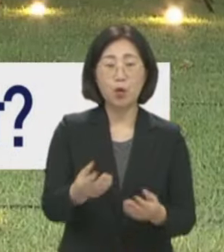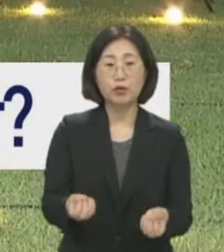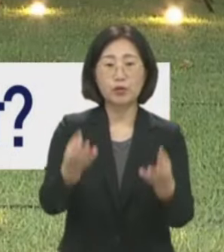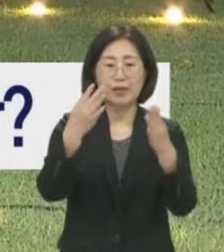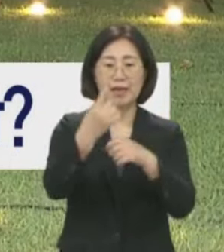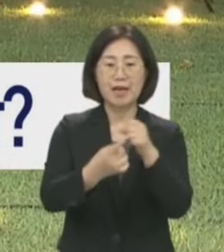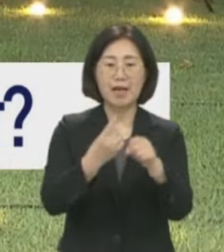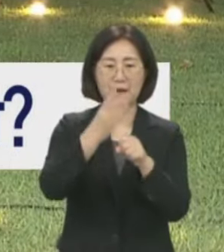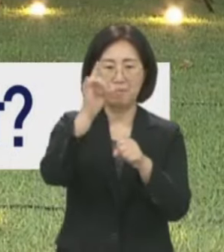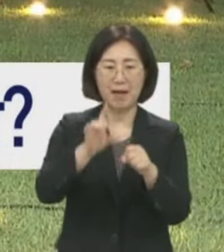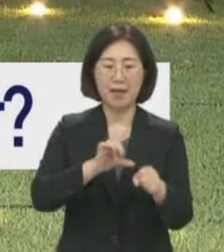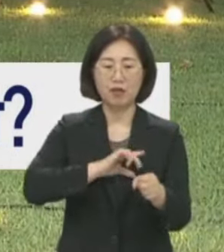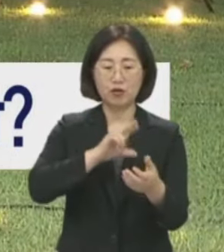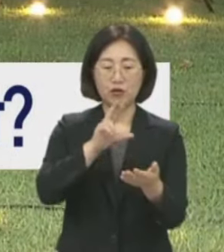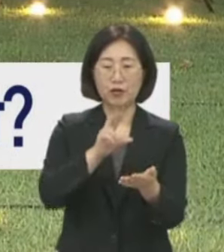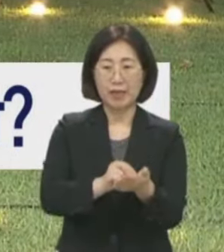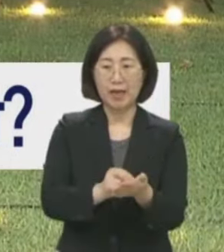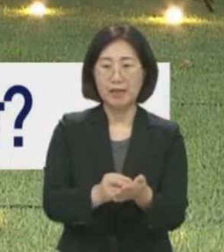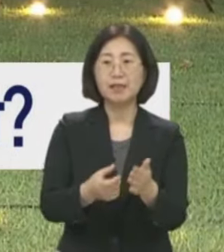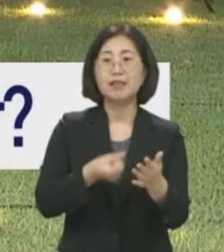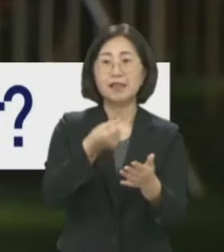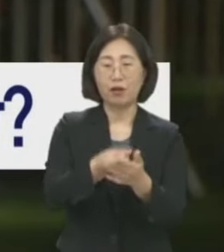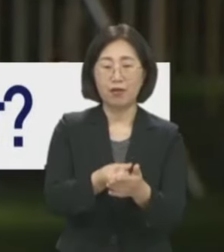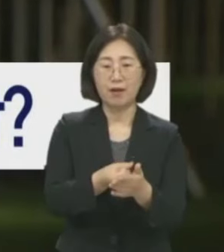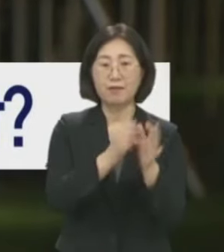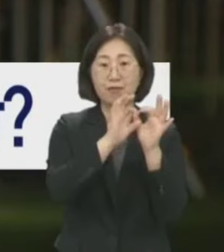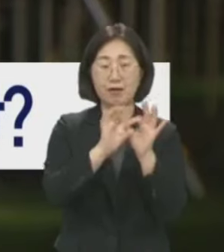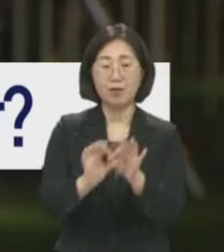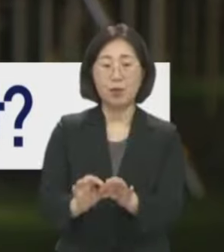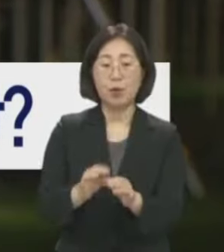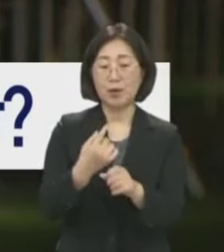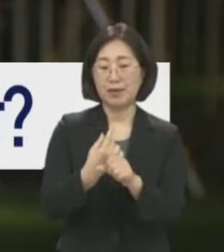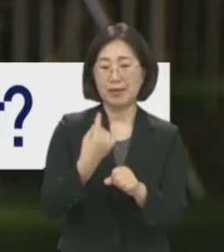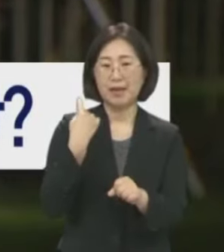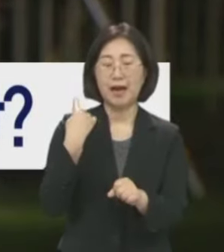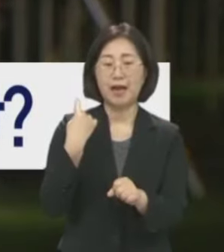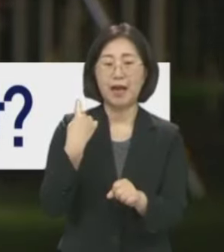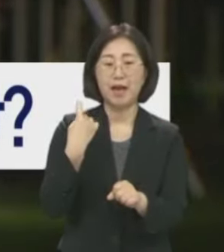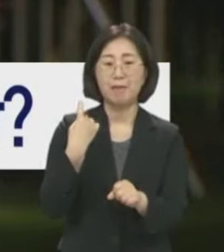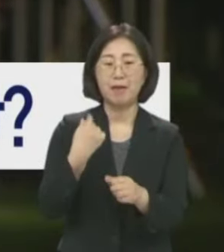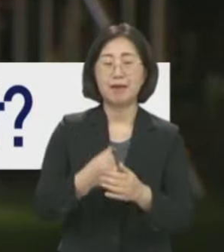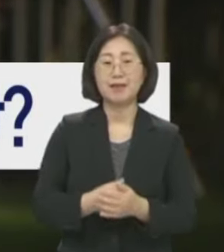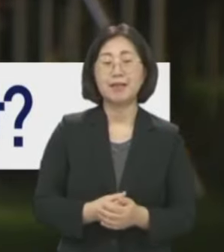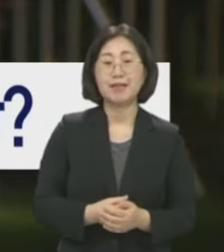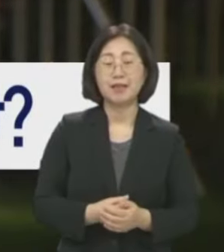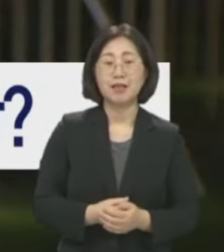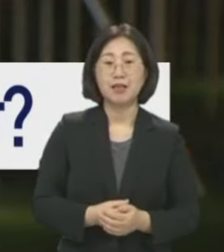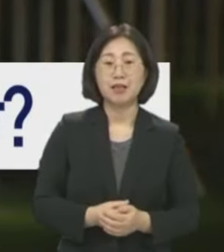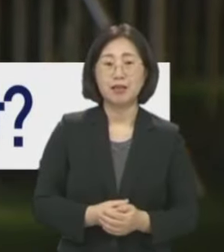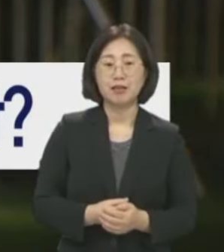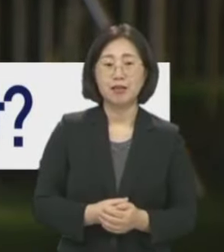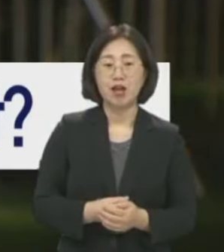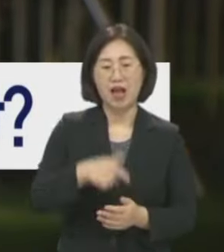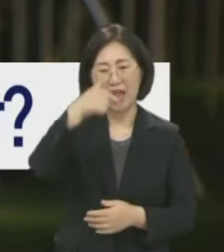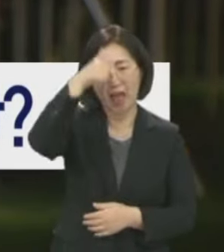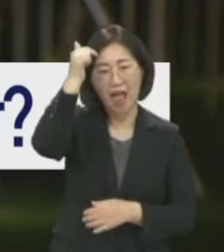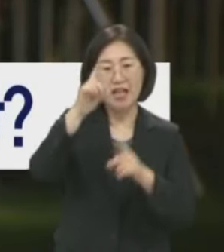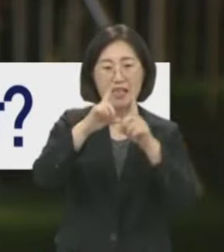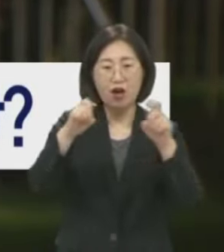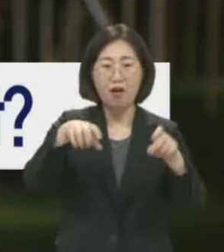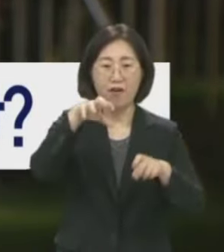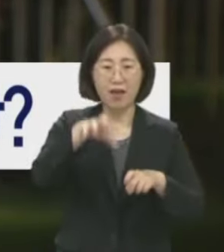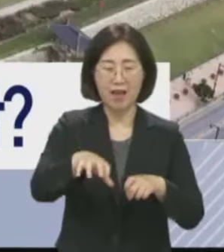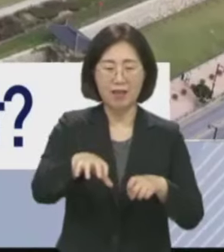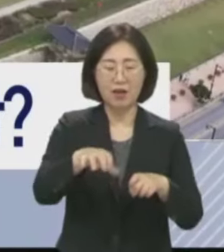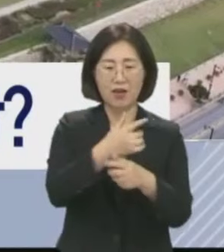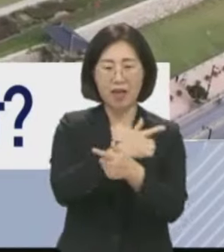매년 주제를 정해서 프로그램을 이렇게 이어오고 있습니다. 지난해는 고성방가라고 하는 주제로 했었거든요. 옛 성에서